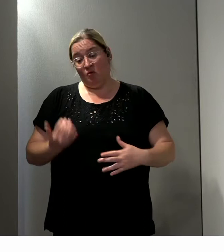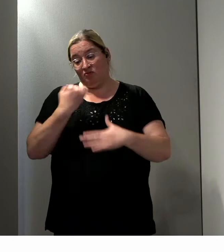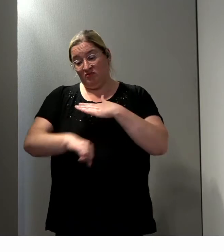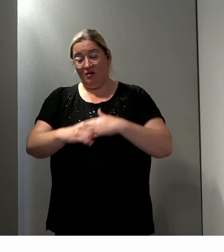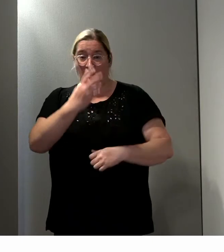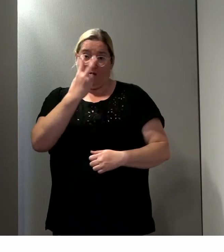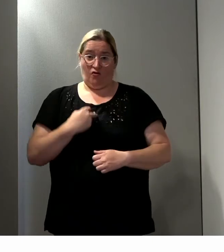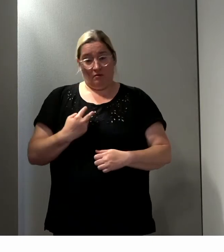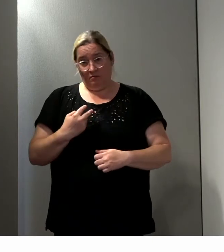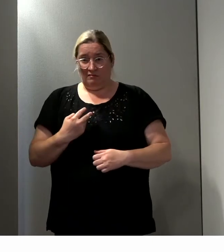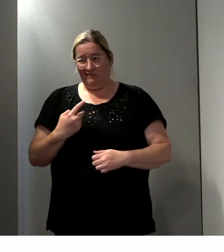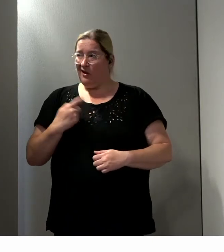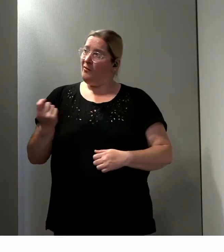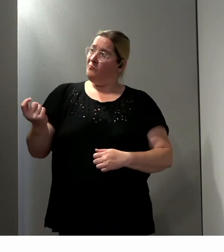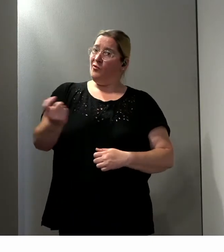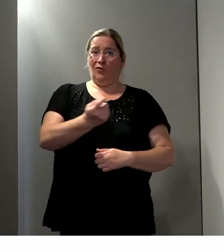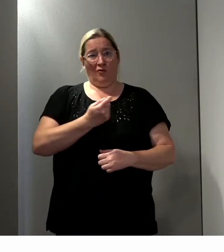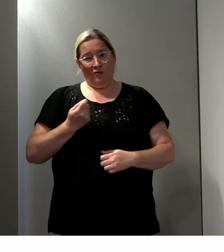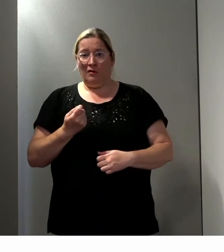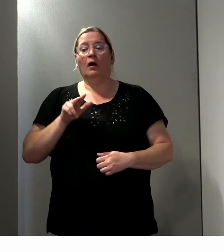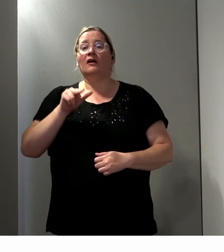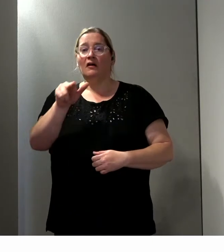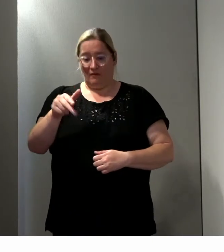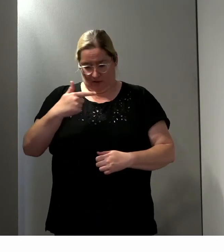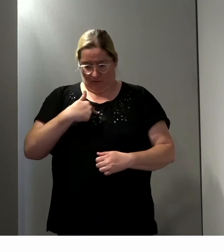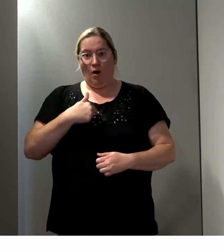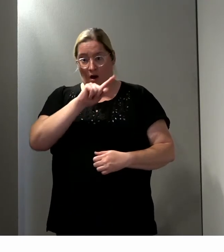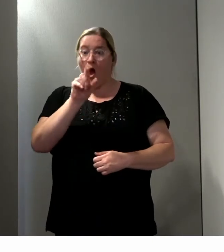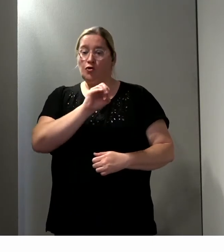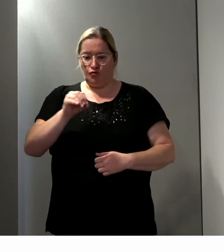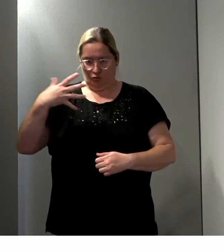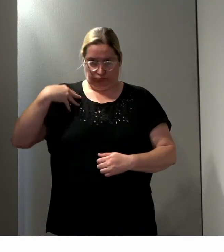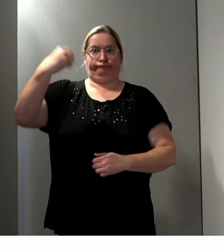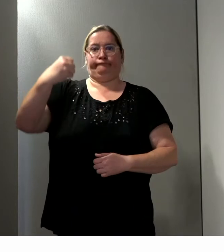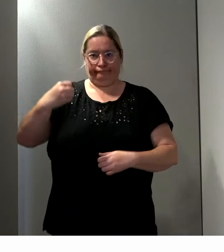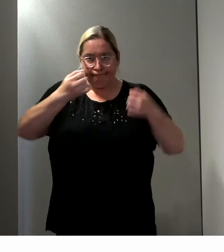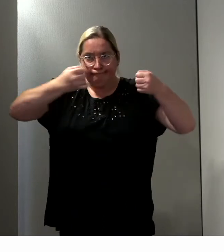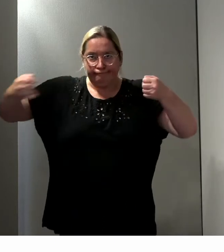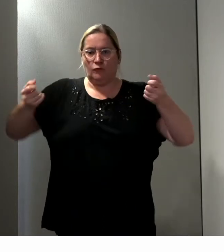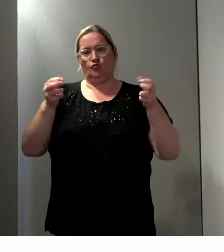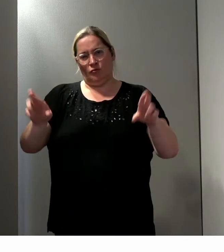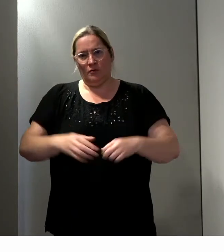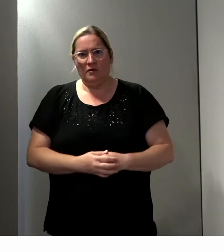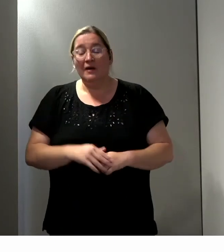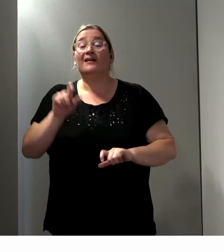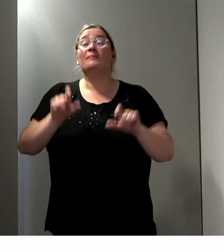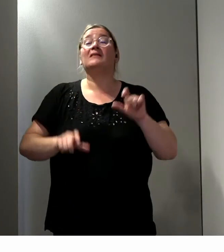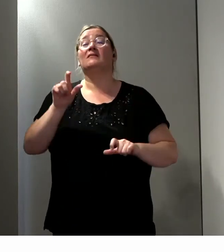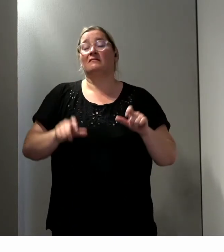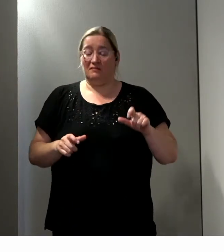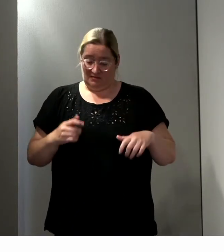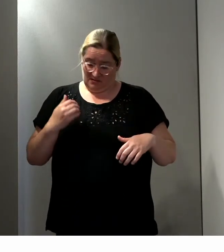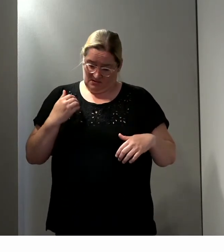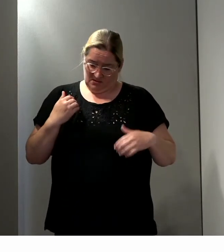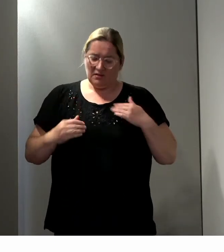naissance. On va bientôt trouver une place au zoo. Les grands pourvoyeurs maintenant de handicap, c'est les personnes